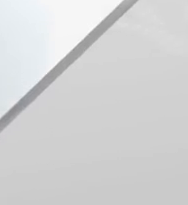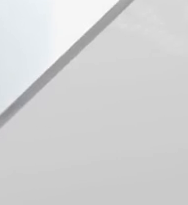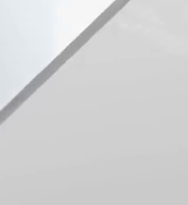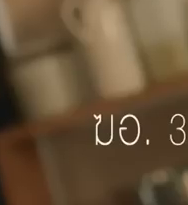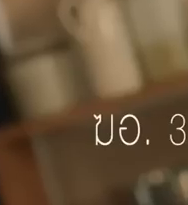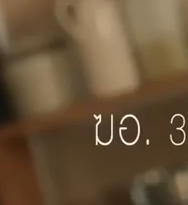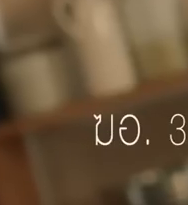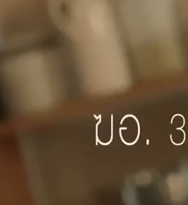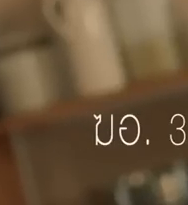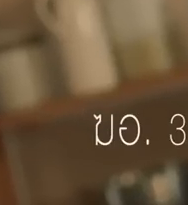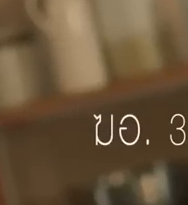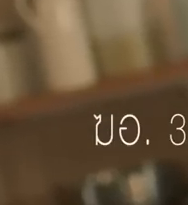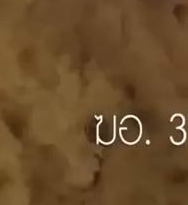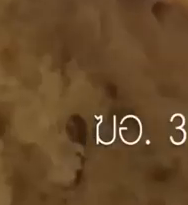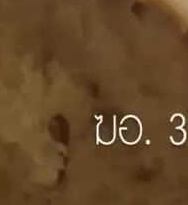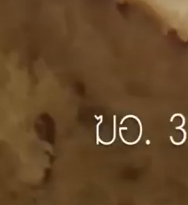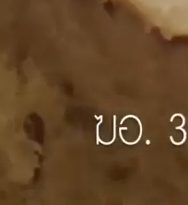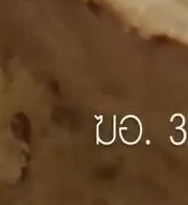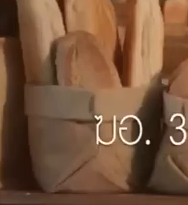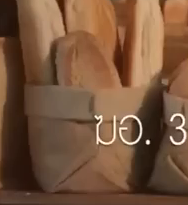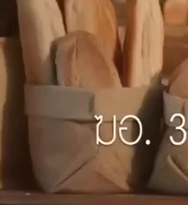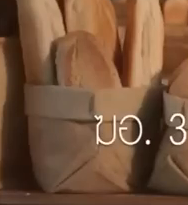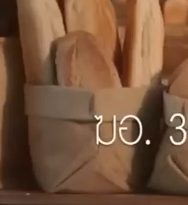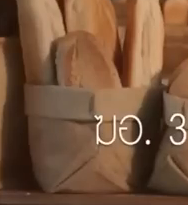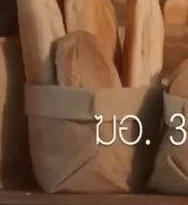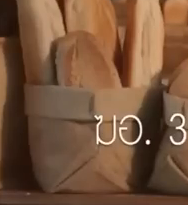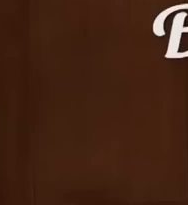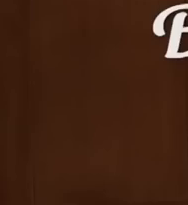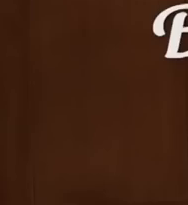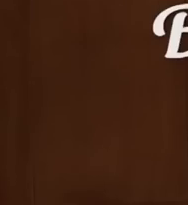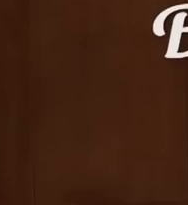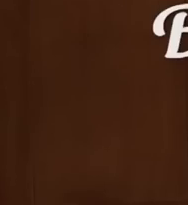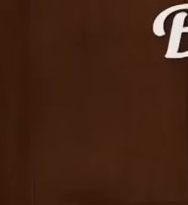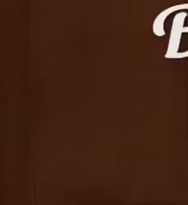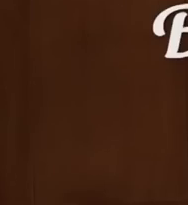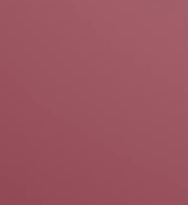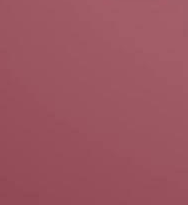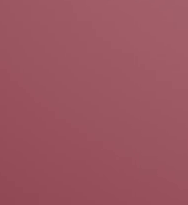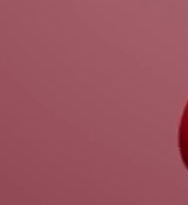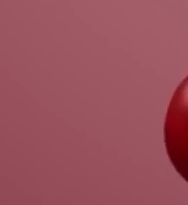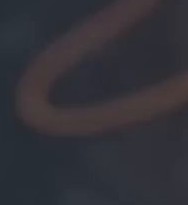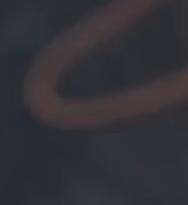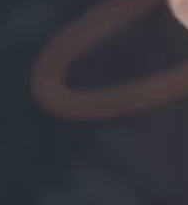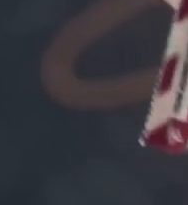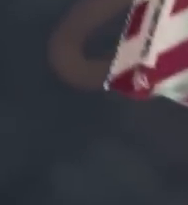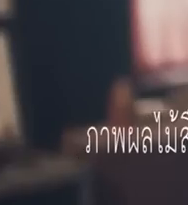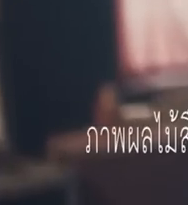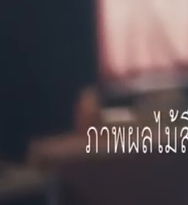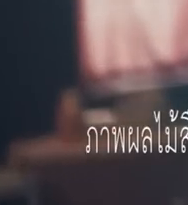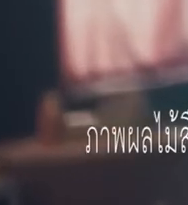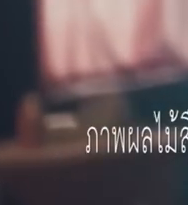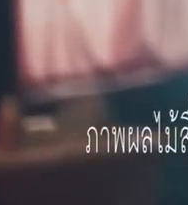สนับสนุนโดย Bake for You Farmhouse Royal หนานุ่มอร่อย Rich Fisherman's Friend